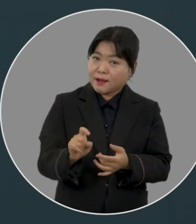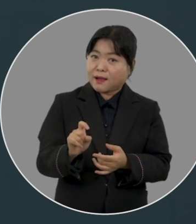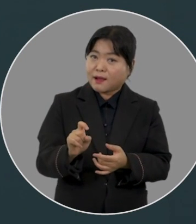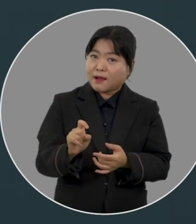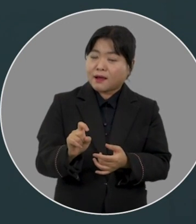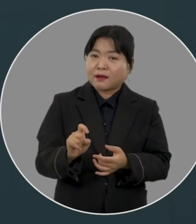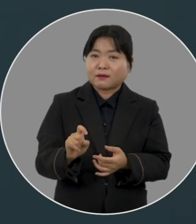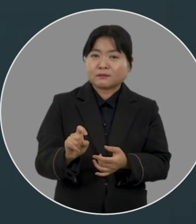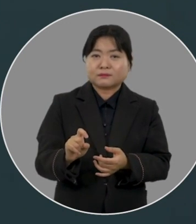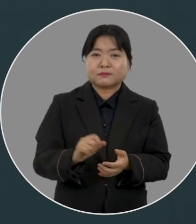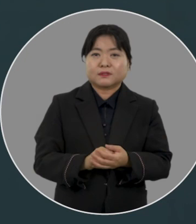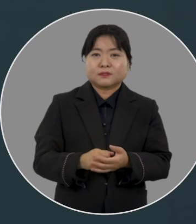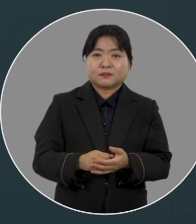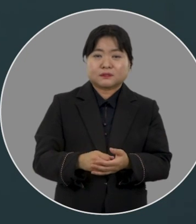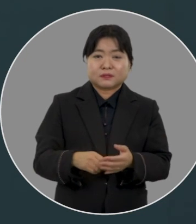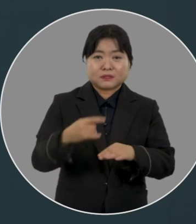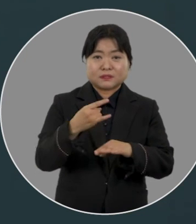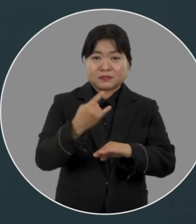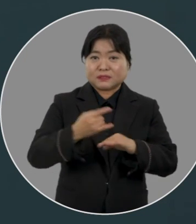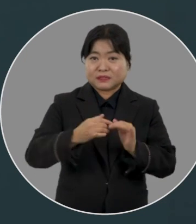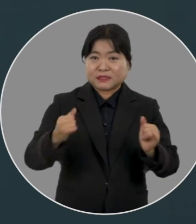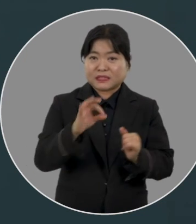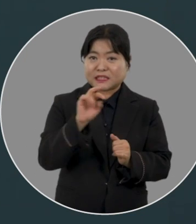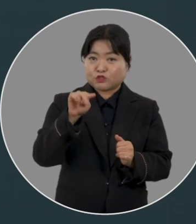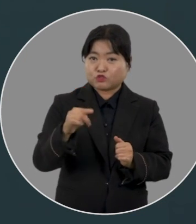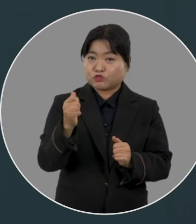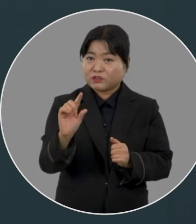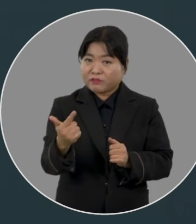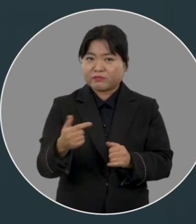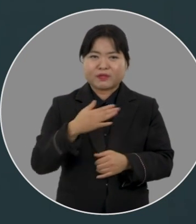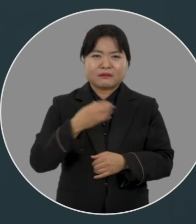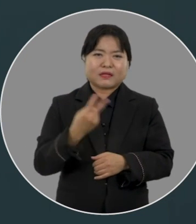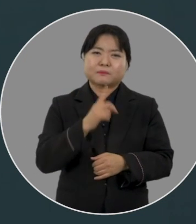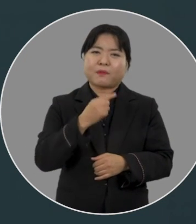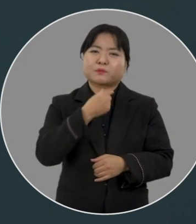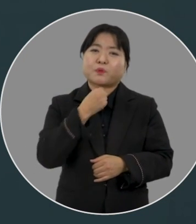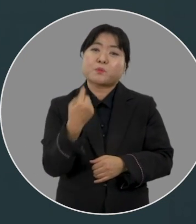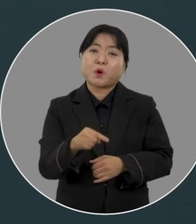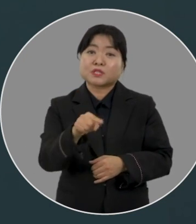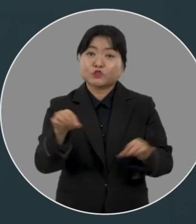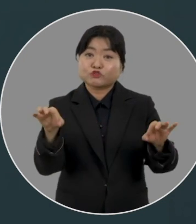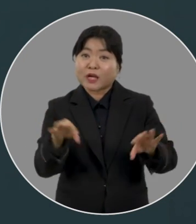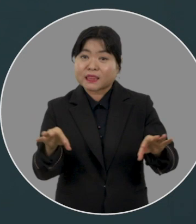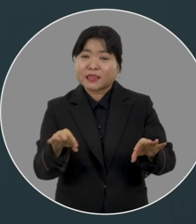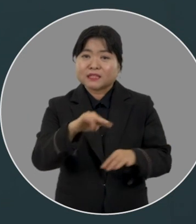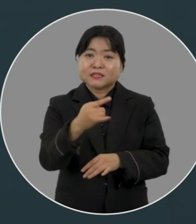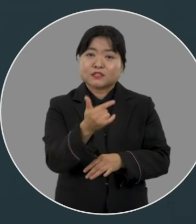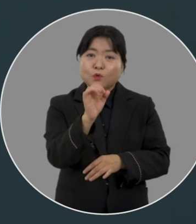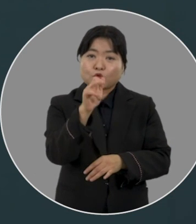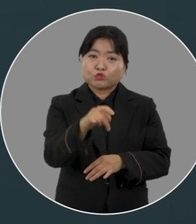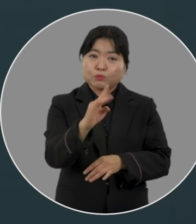이런 건데요. 의인 이수현, 저는 다시 한번 얘기하고 싶어요. 바로 그 순간에